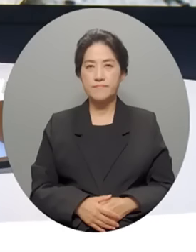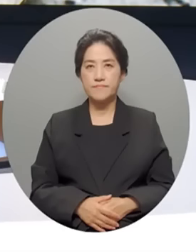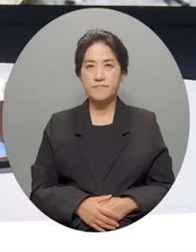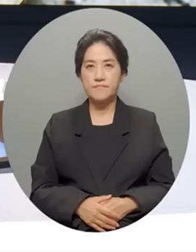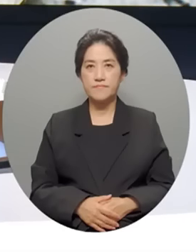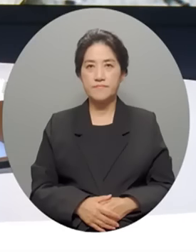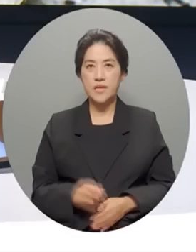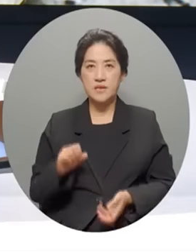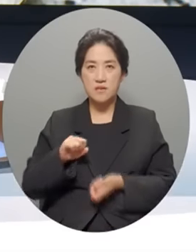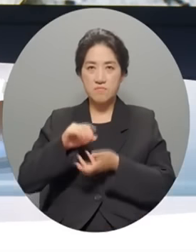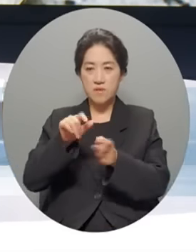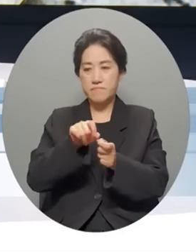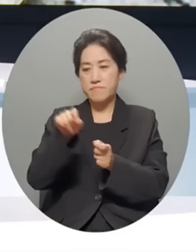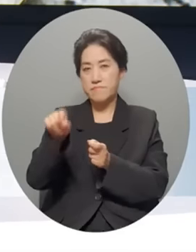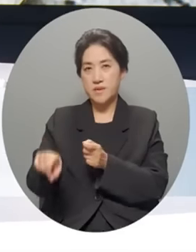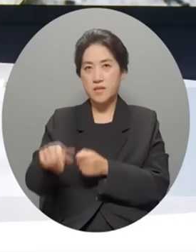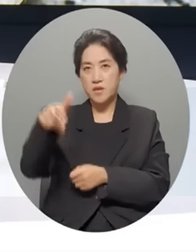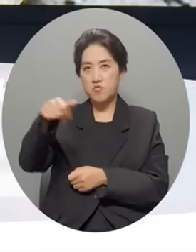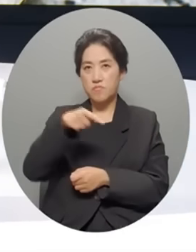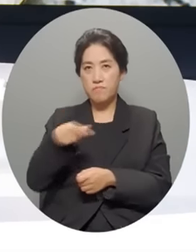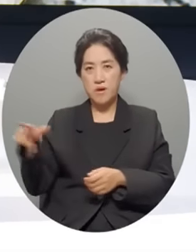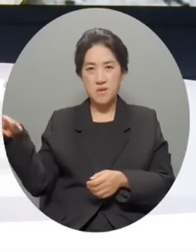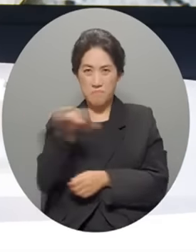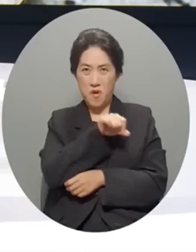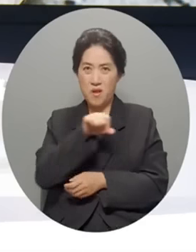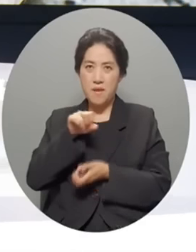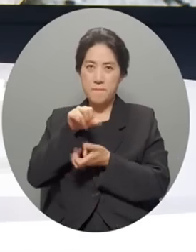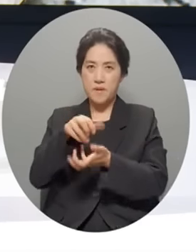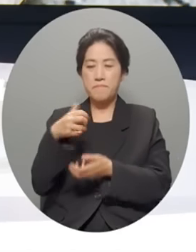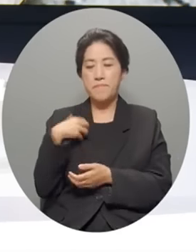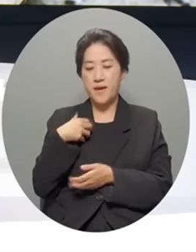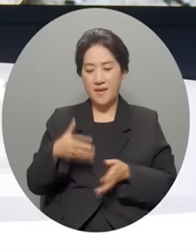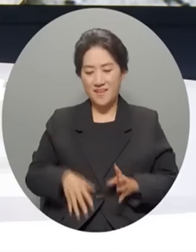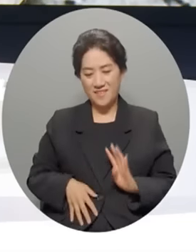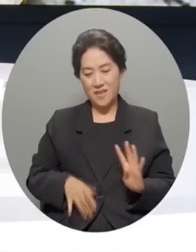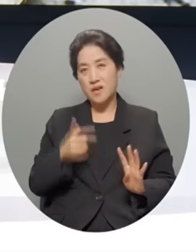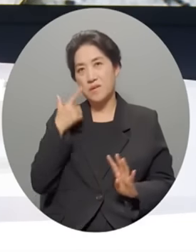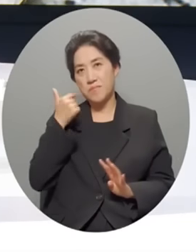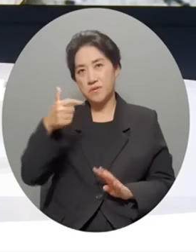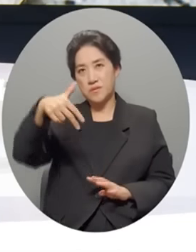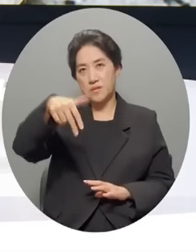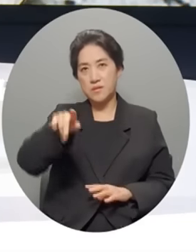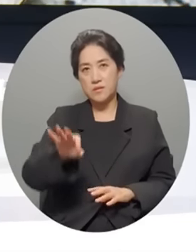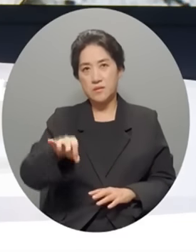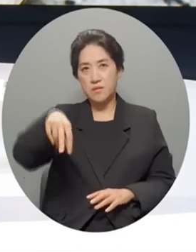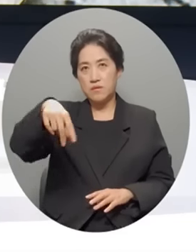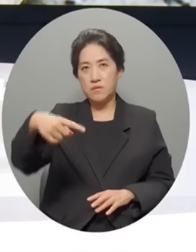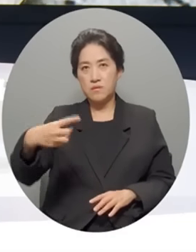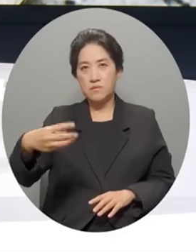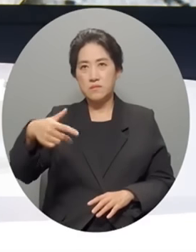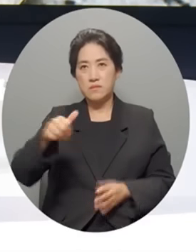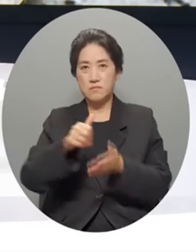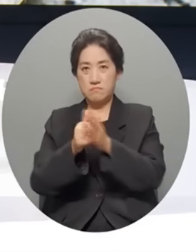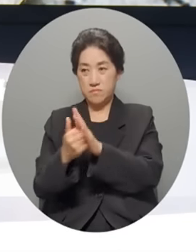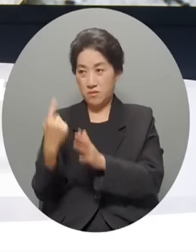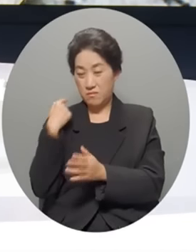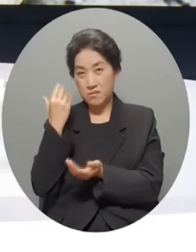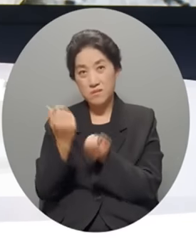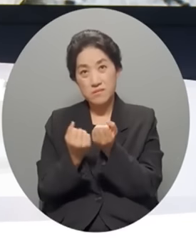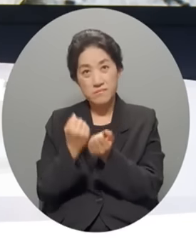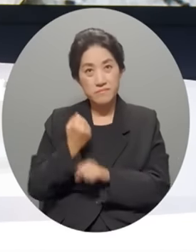하청업체 소속으로 쿠팡 로켓 배송을 했던 내 아이의 아버지 정슬기 씨가 세상을 떠난 안타까운 사연 어제